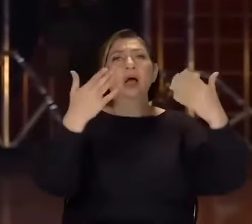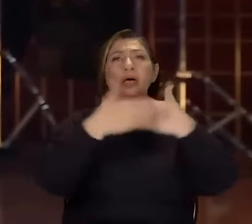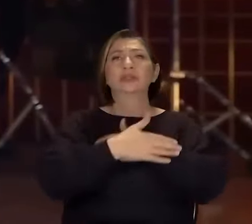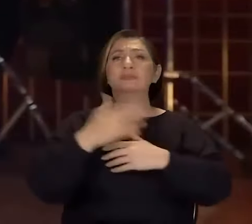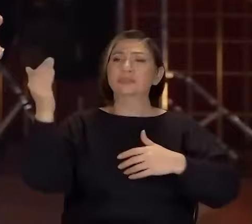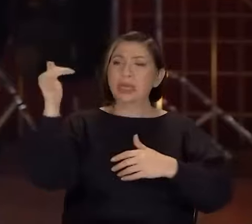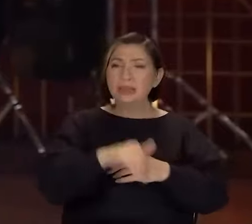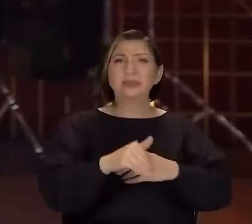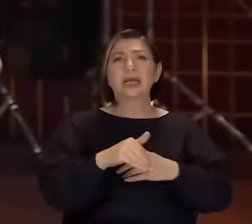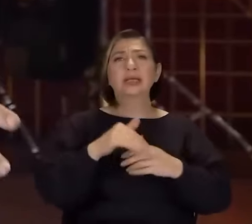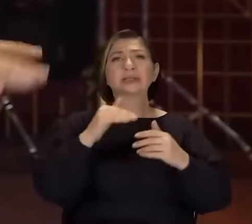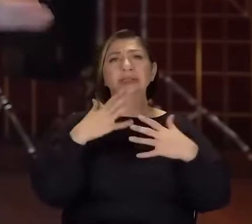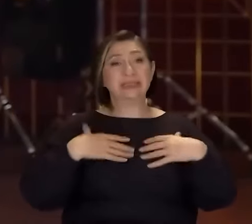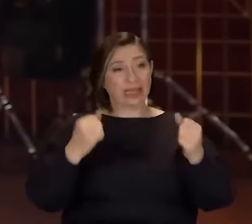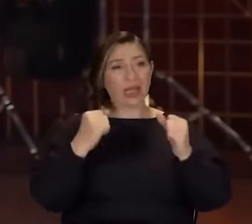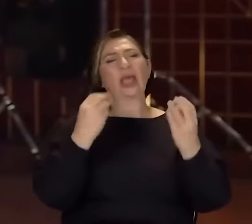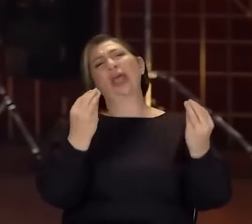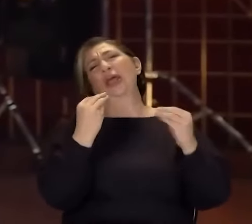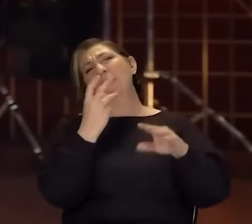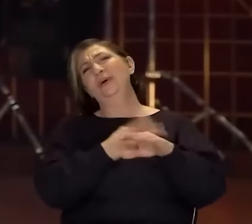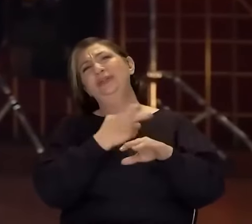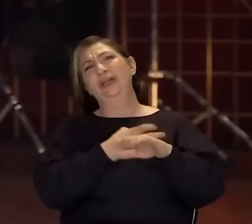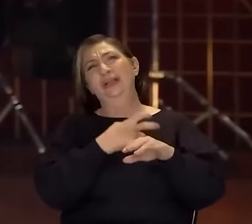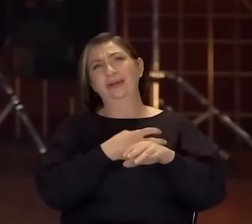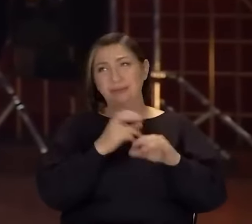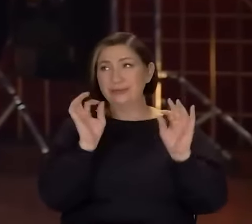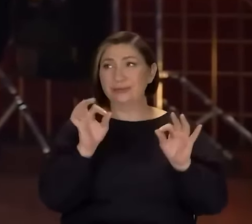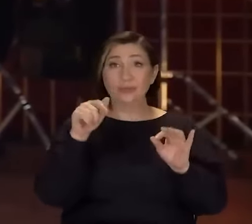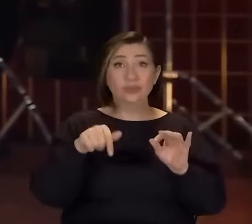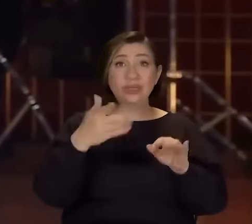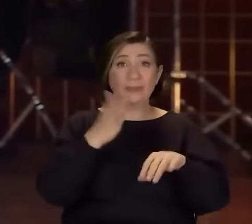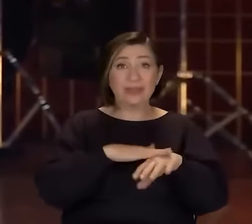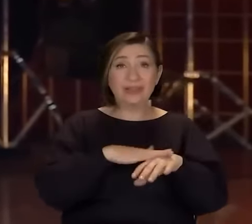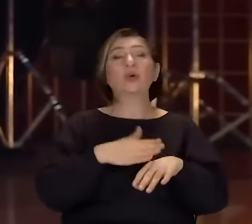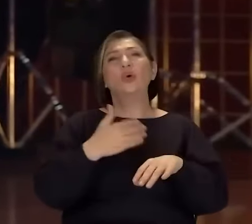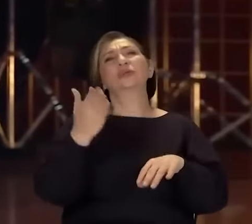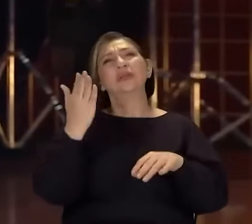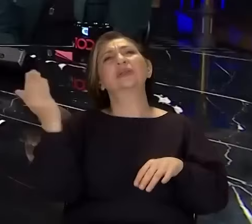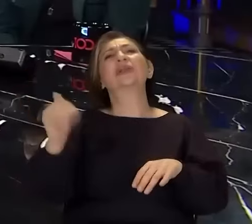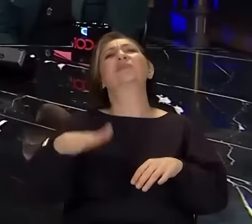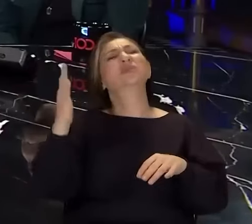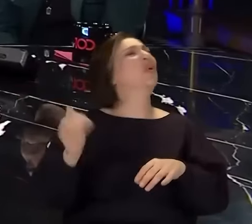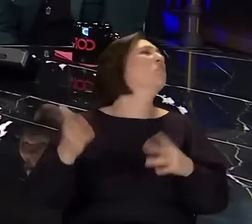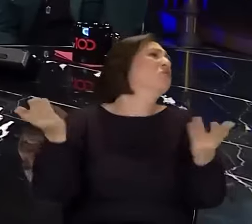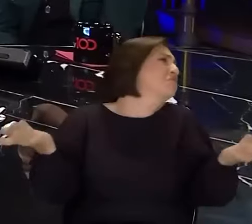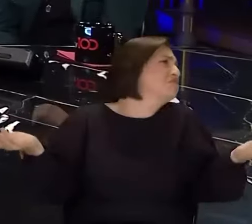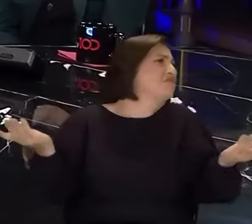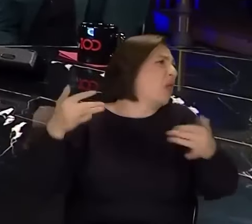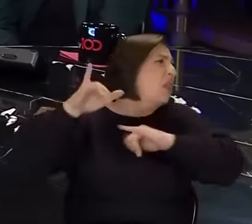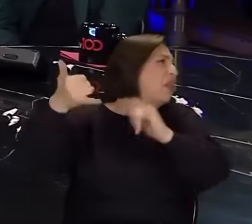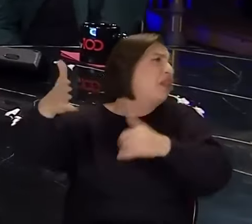eve dönersek, sağ dönersek iyi. İyi, süper. Ha? Bugün ne yaptın? Yoksa dönmezse dönmedi